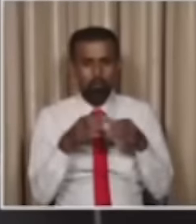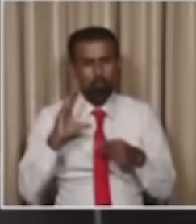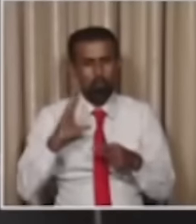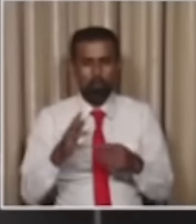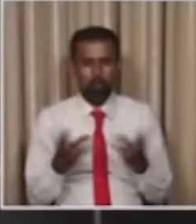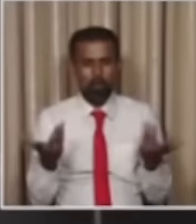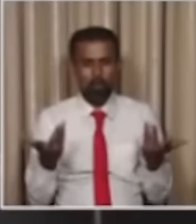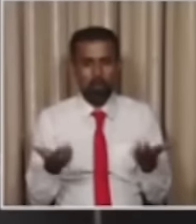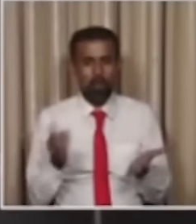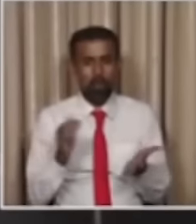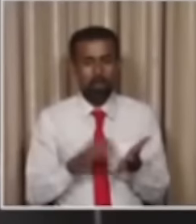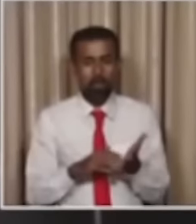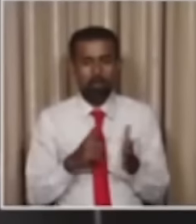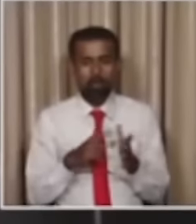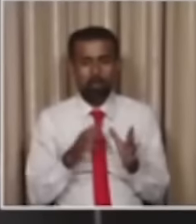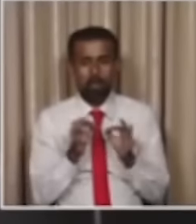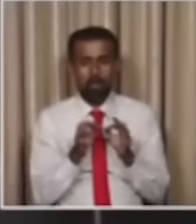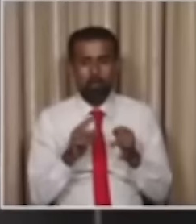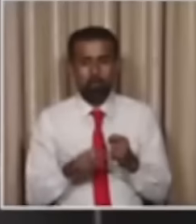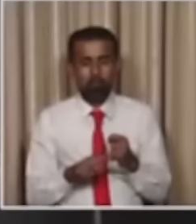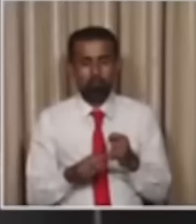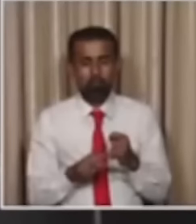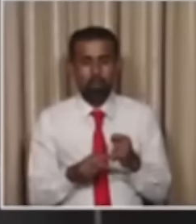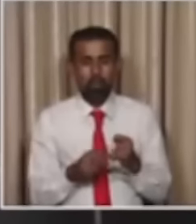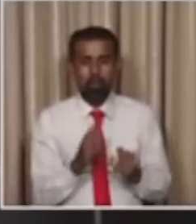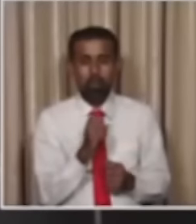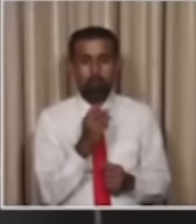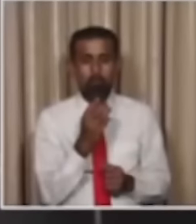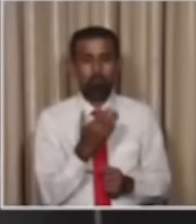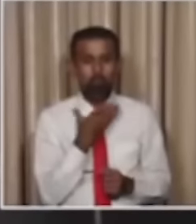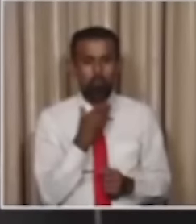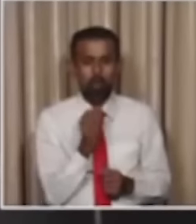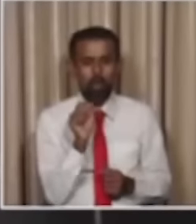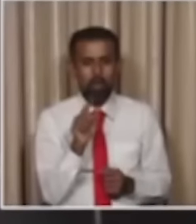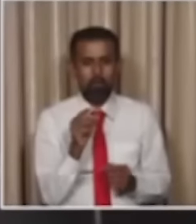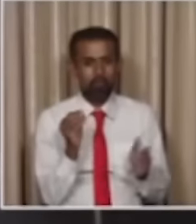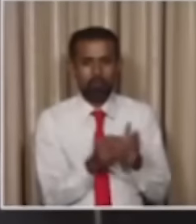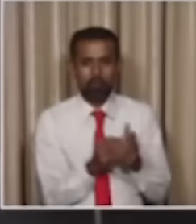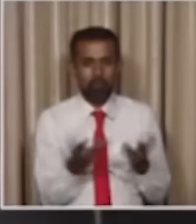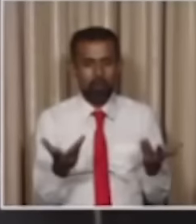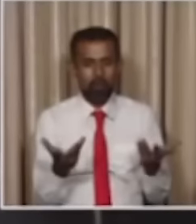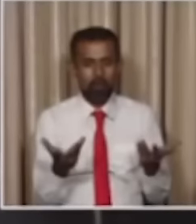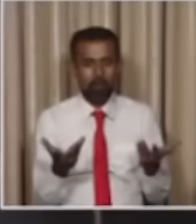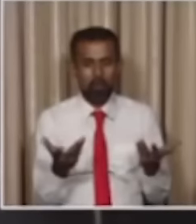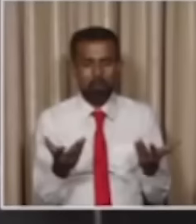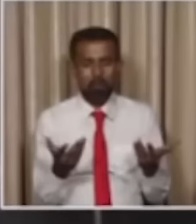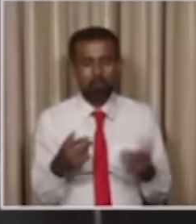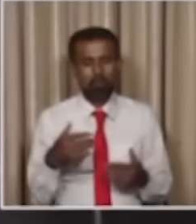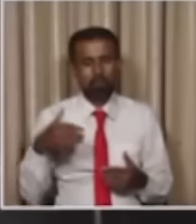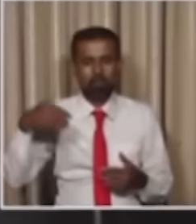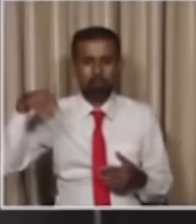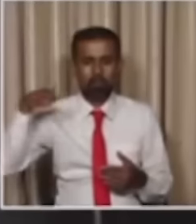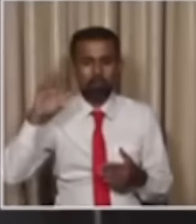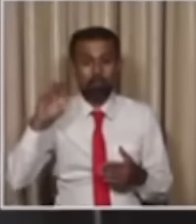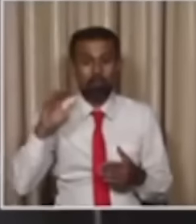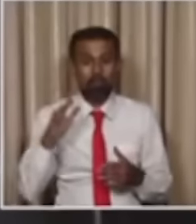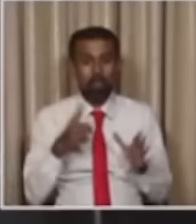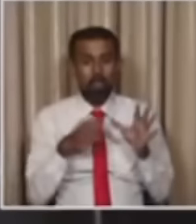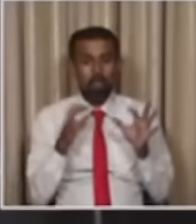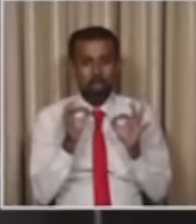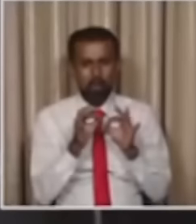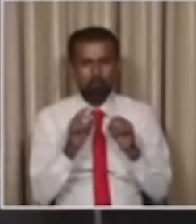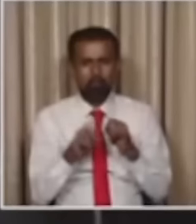ආයමත් අබුහින් කියලා මේ කෝඩ් නේම් එකක් දාලා මේ බුද්ධි කටයුතු කරන්න. ඒ අබුහින් කියන නම ඒගොල්ලන් ඒකනේ අබුහින් ඒ